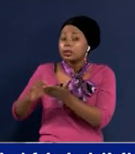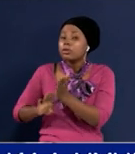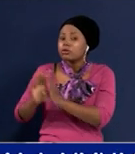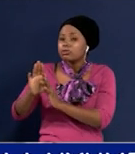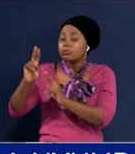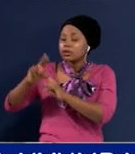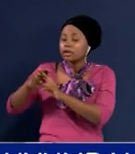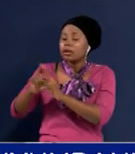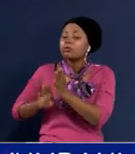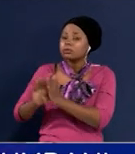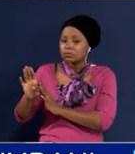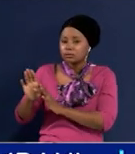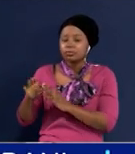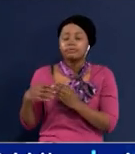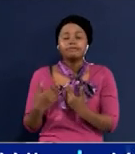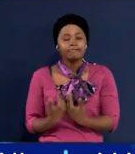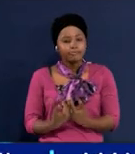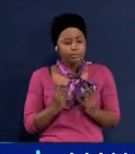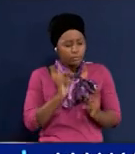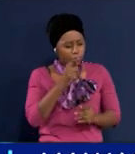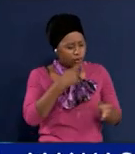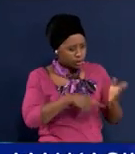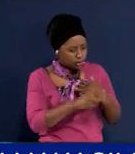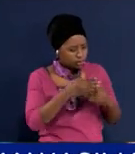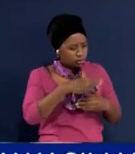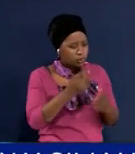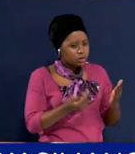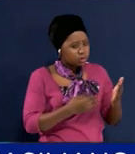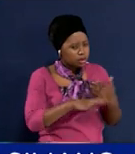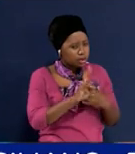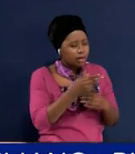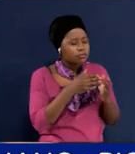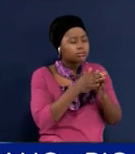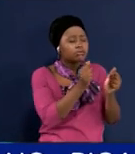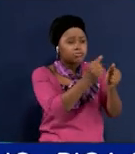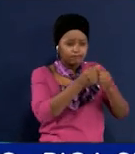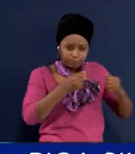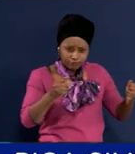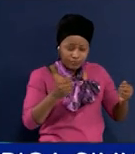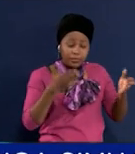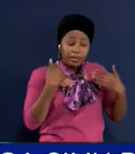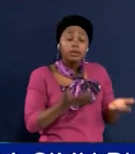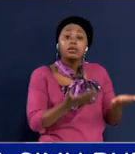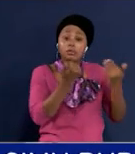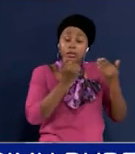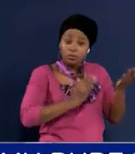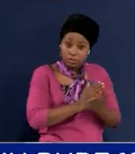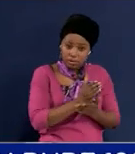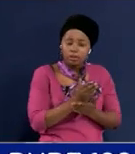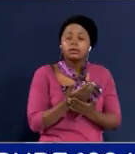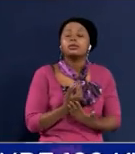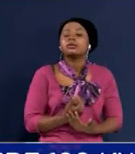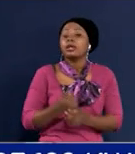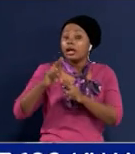imeinuka. Aha, kwa hiyo kama wako ndani wanatakiwa wamtoe nje au wafungue madirisha hewa nyingi iweze kupita. Akae kwenye